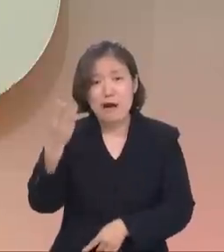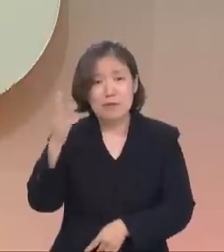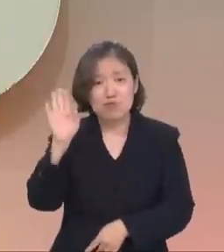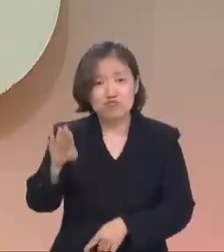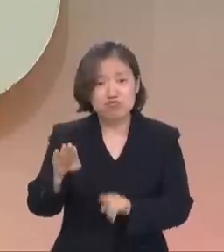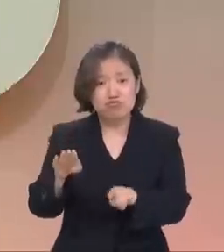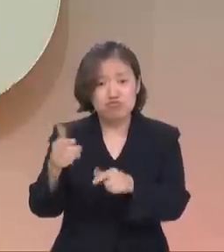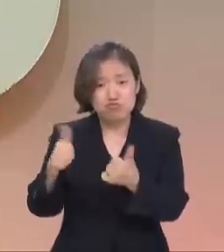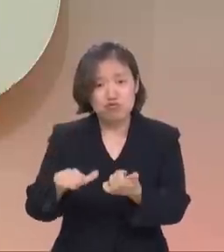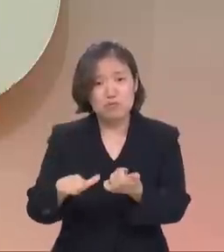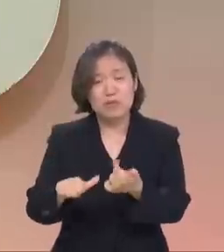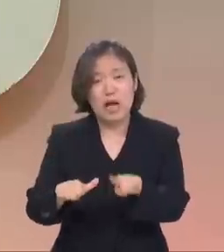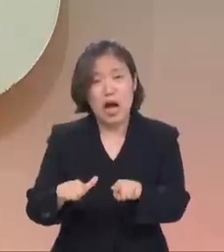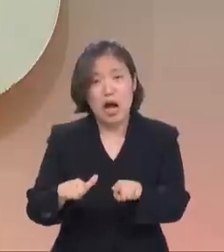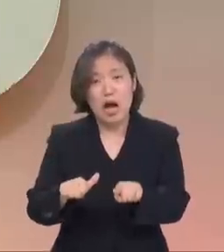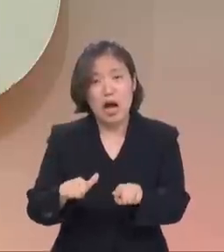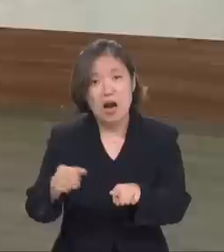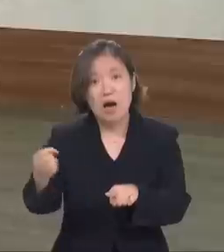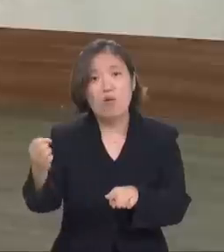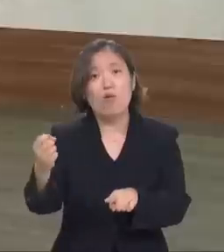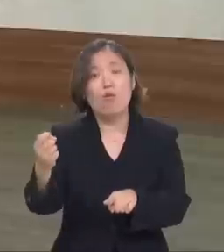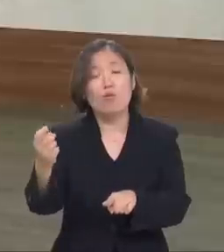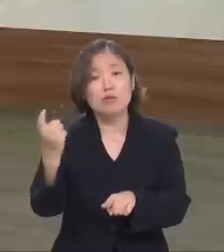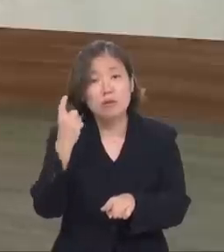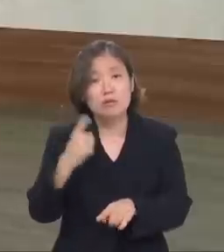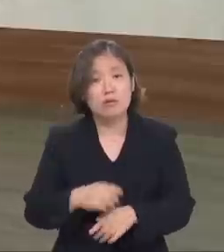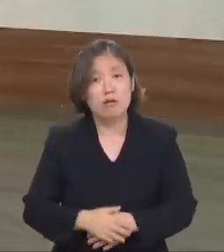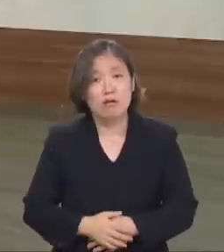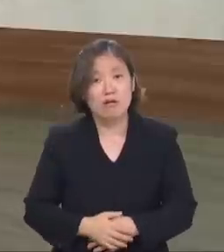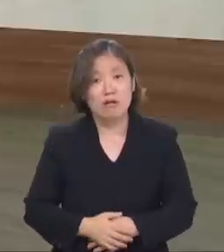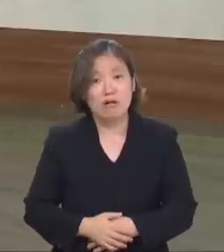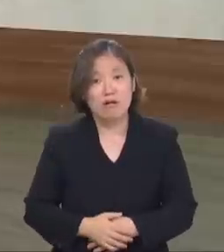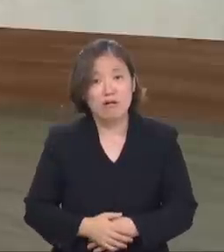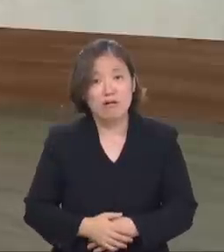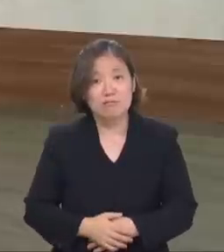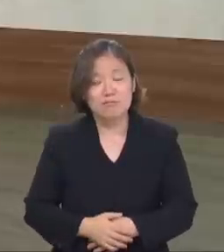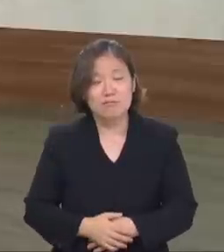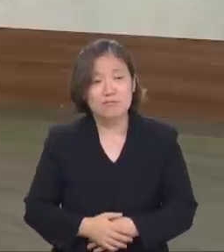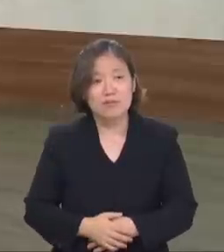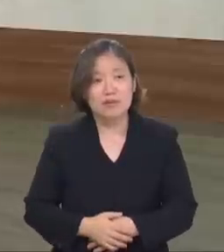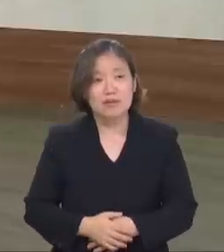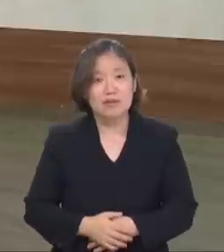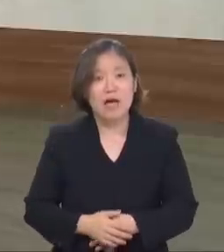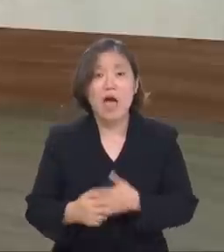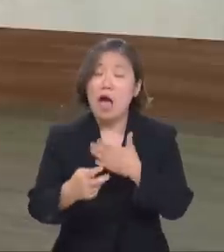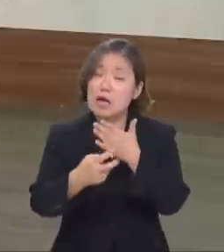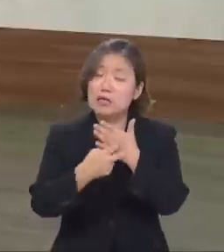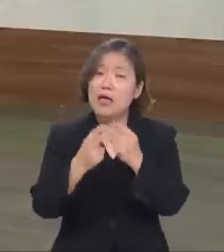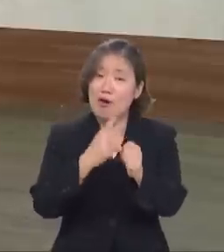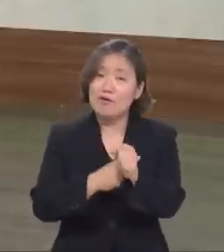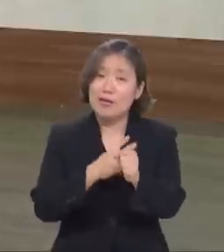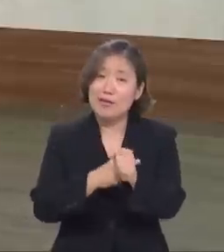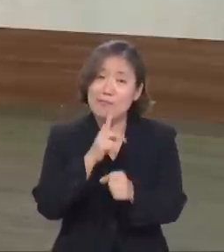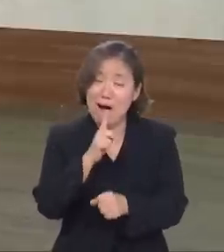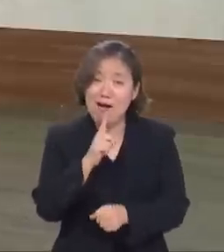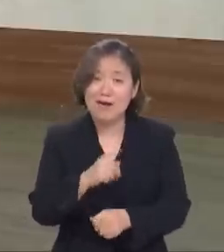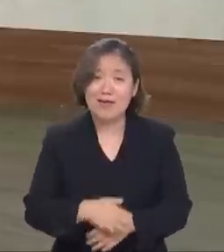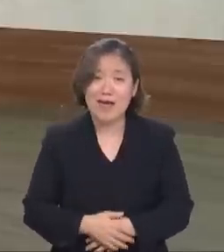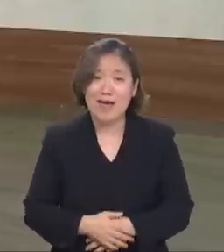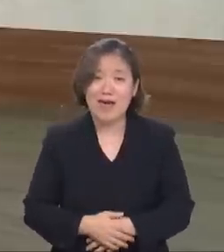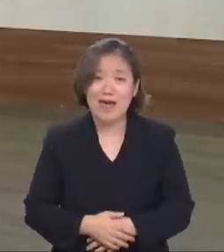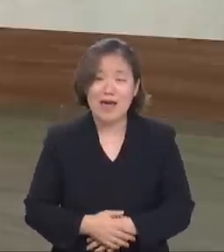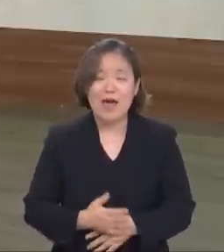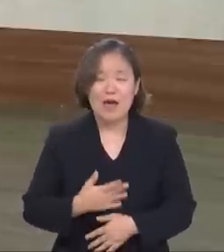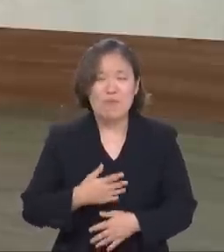이렇게 얘기했겠죠 뭐 하지만 그래도 남은 기간 동안 우리가 최선을 다해 봅시다 저희도 노력하겠습니다